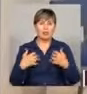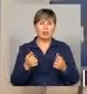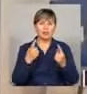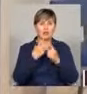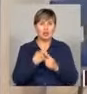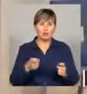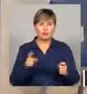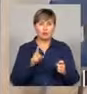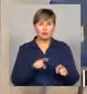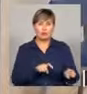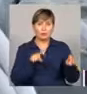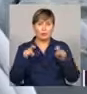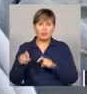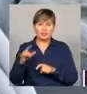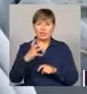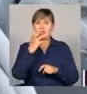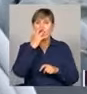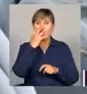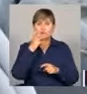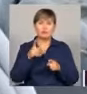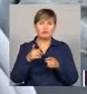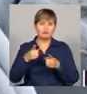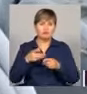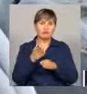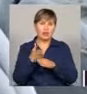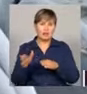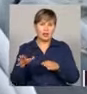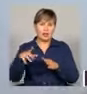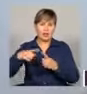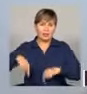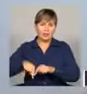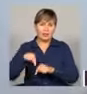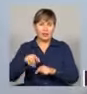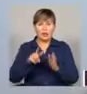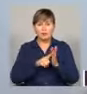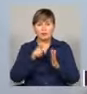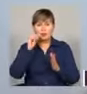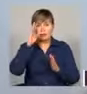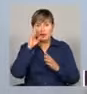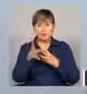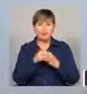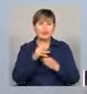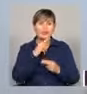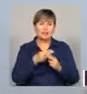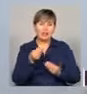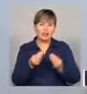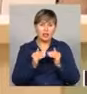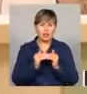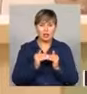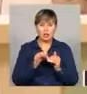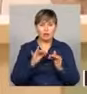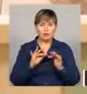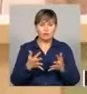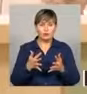сообщили, что его перевели из реанимации в профильное отделение. Напомню, 7-летний мальчик вместе с сестрой играли в гараже. В какой-то момент